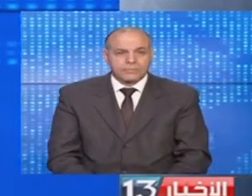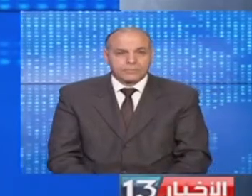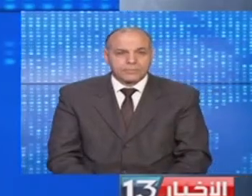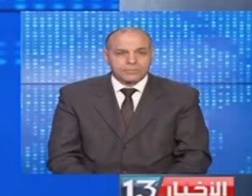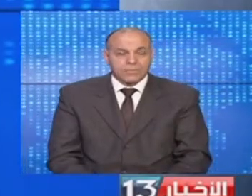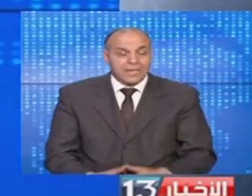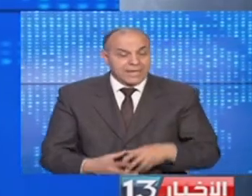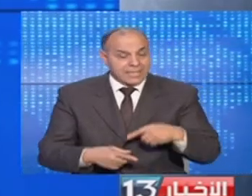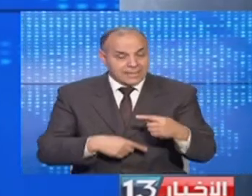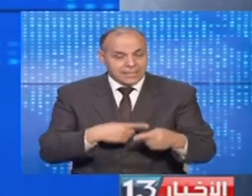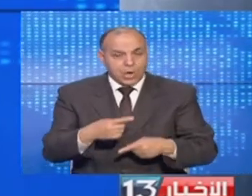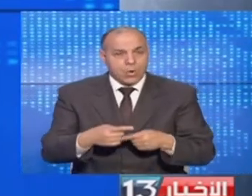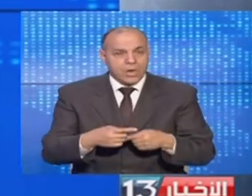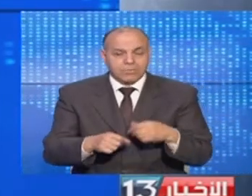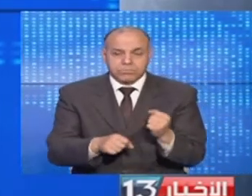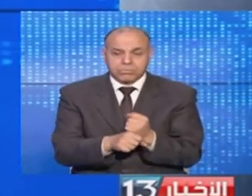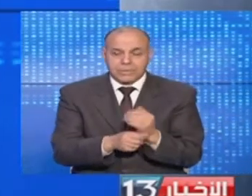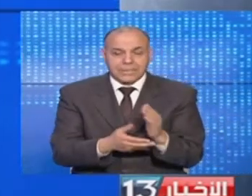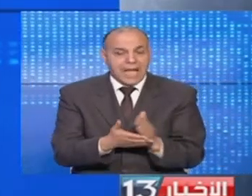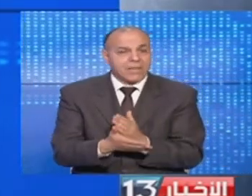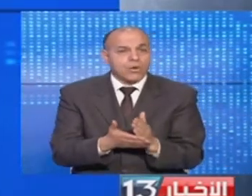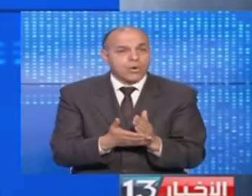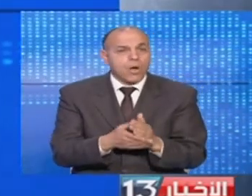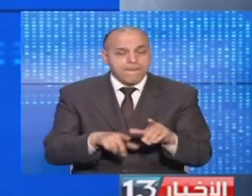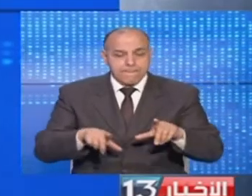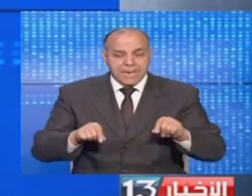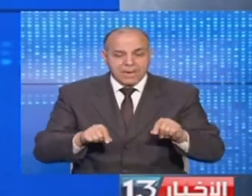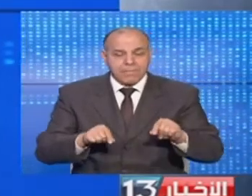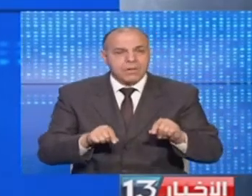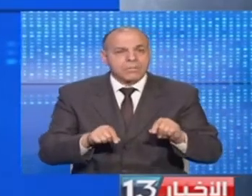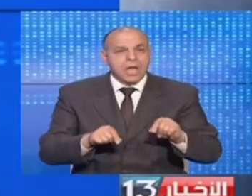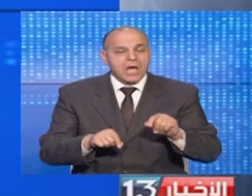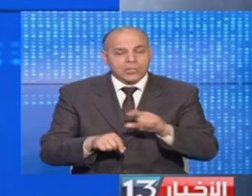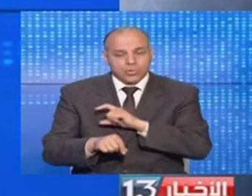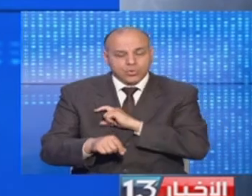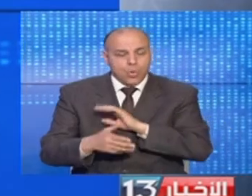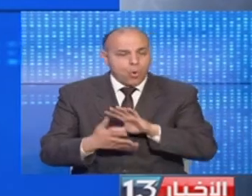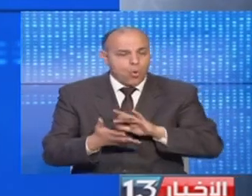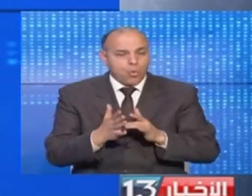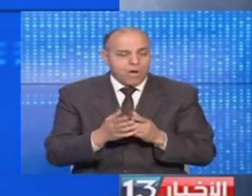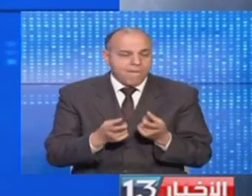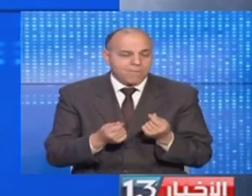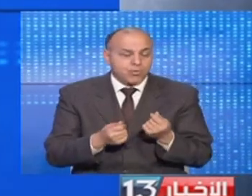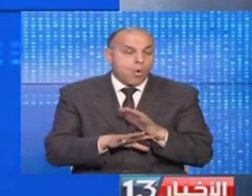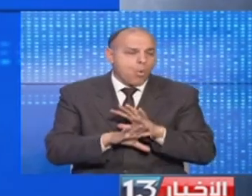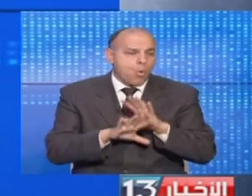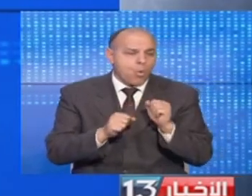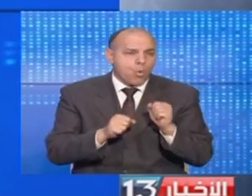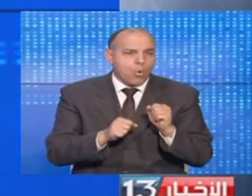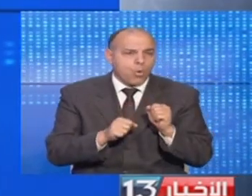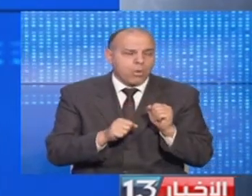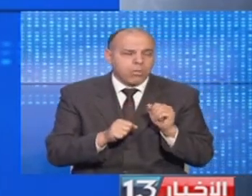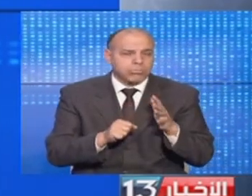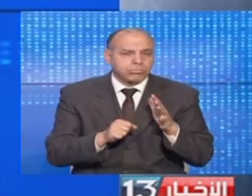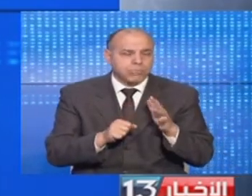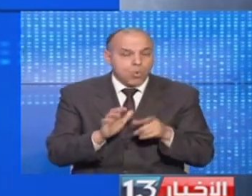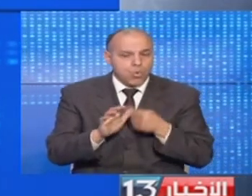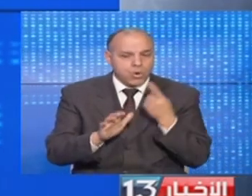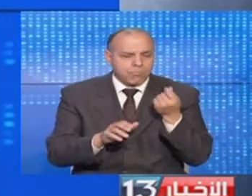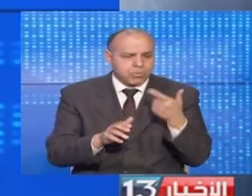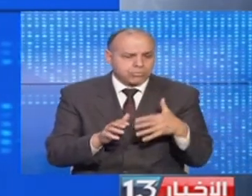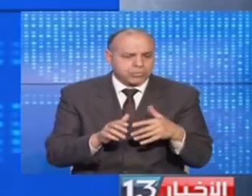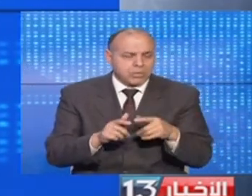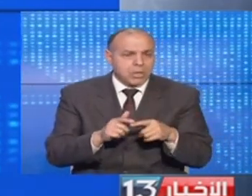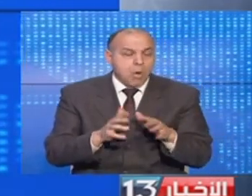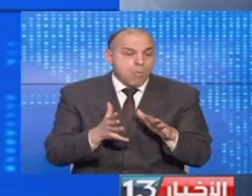تتواصل اشغال تهيئه الملعب الاولمبي بسوسه بكلفه تجاوزت التوقعات الاوليه